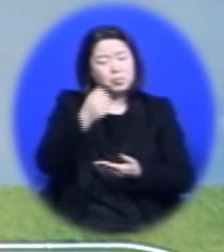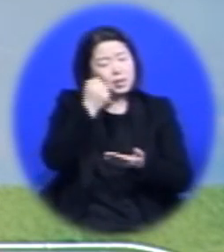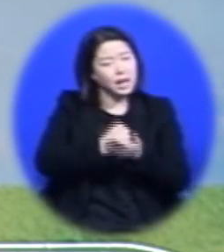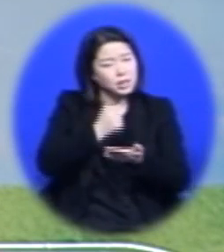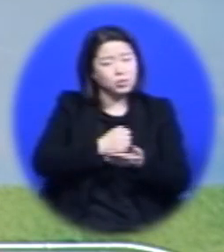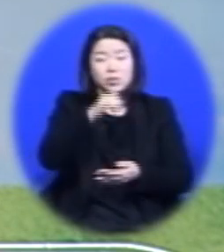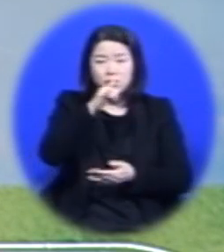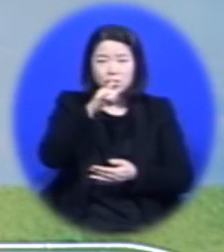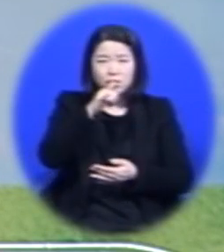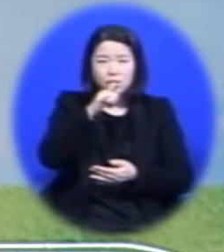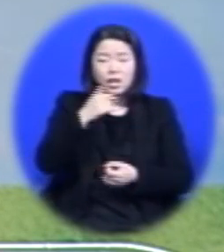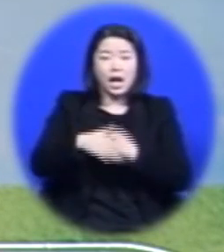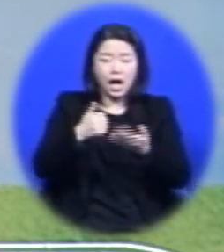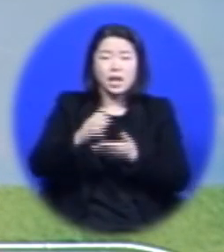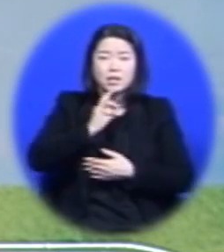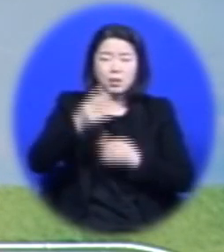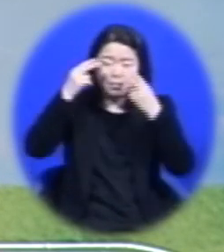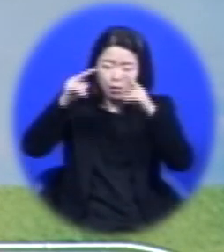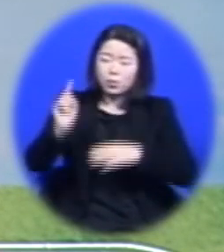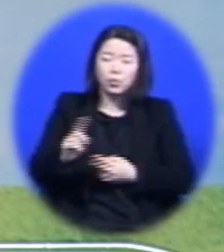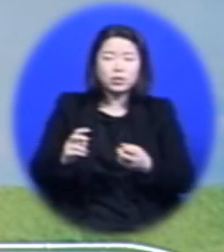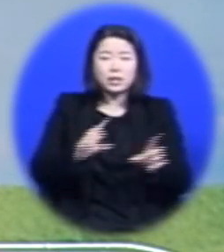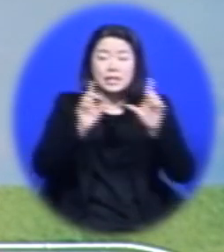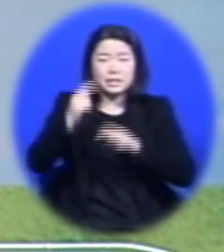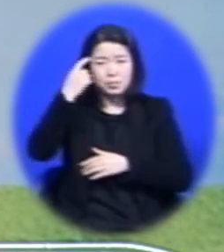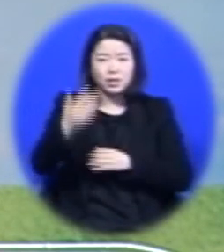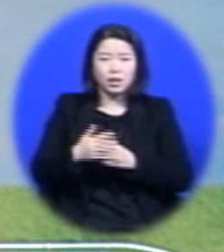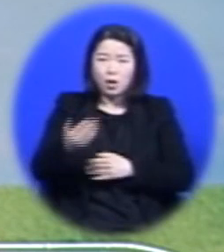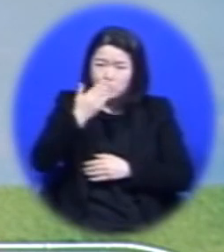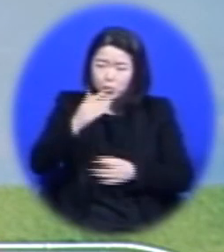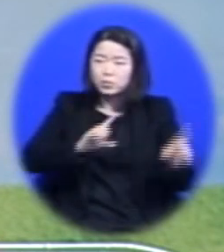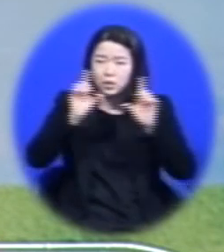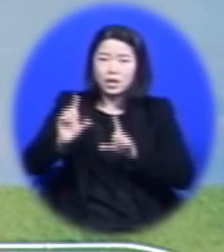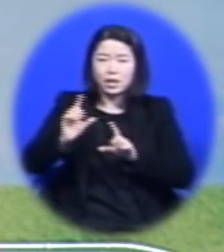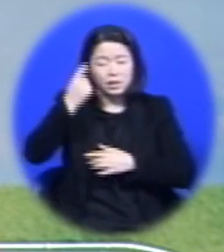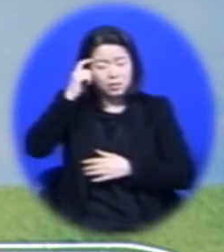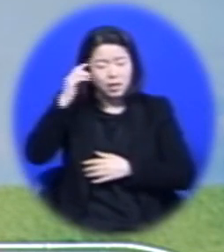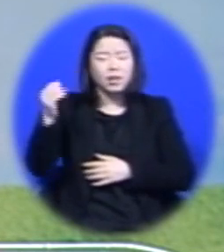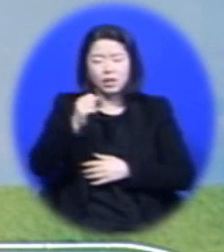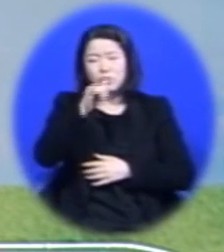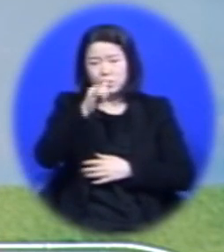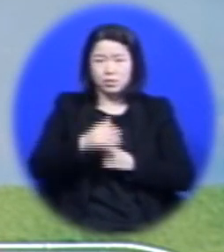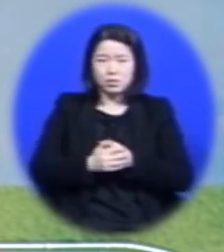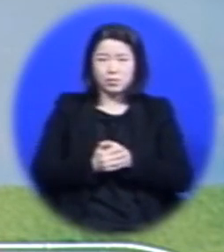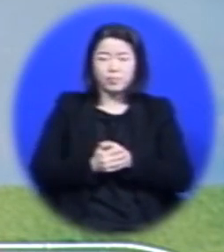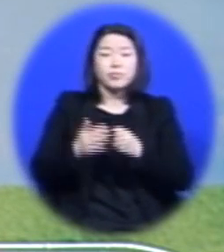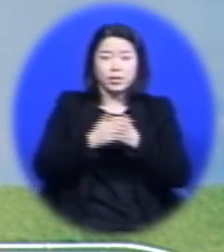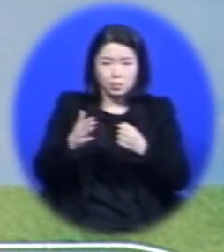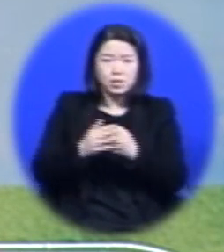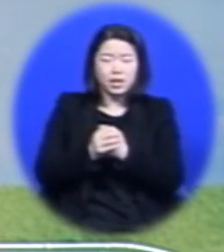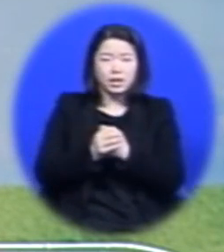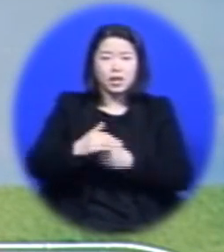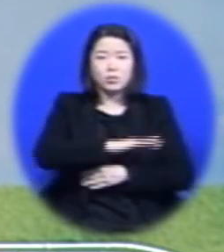5 하나님만 바라보고 어떻게 살아요 먹고도 살아 이제 자꾸 이렇게 생각이 가는 겁니다 그래서